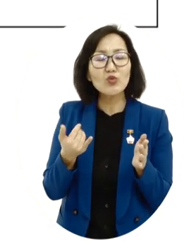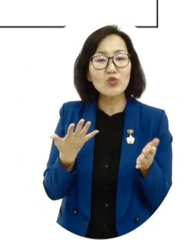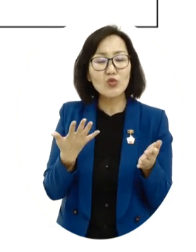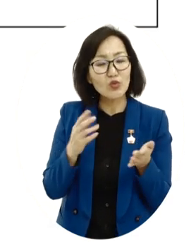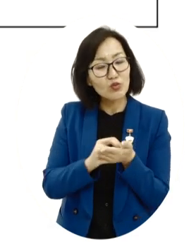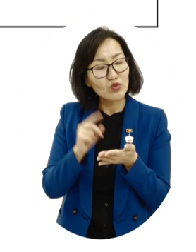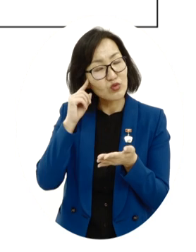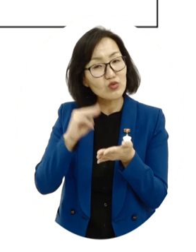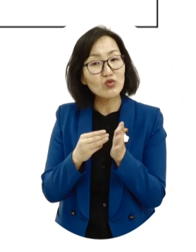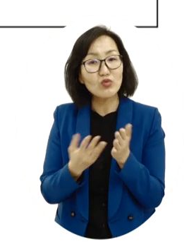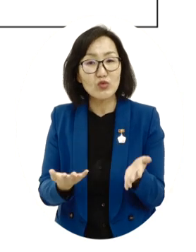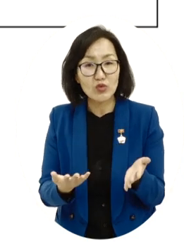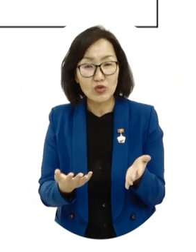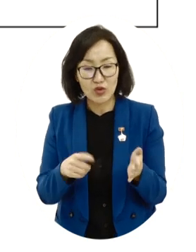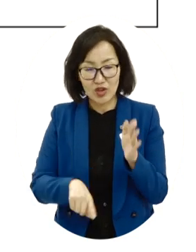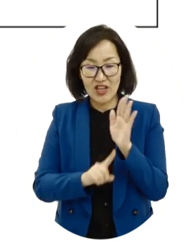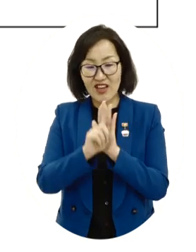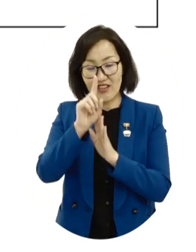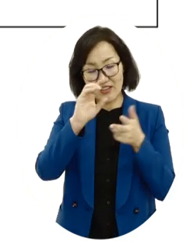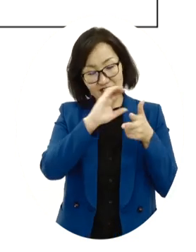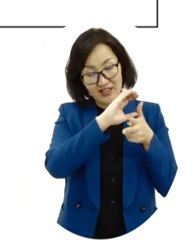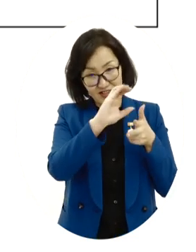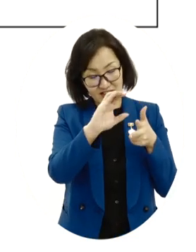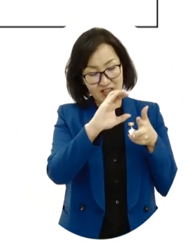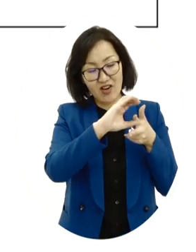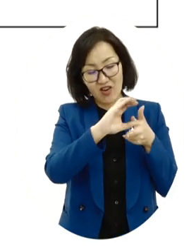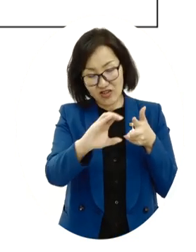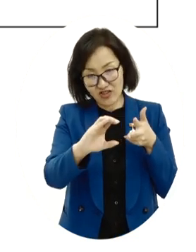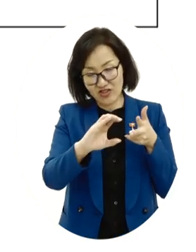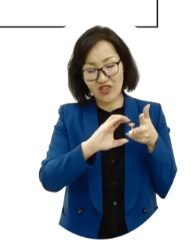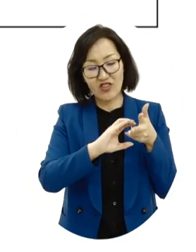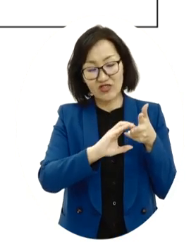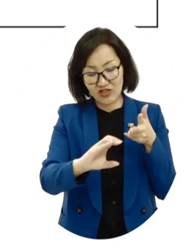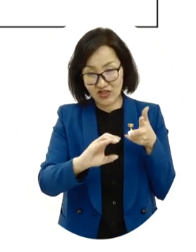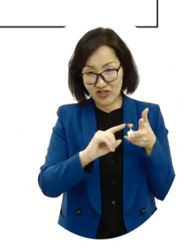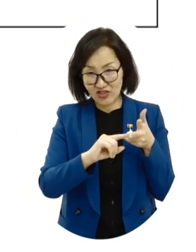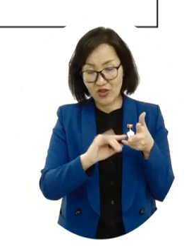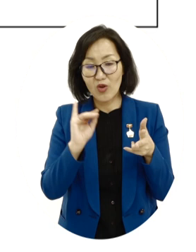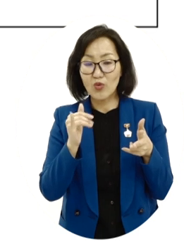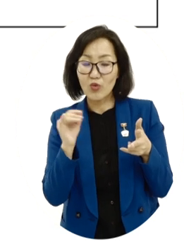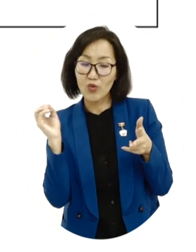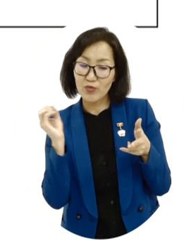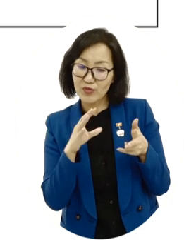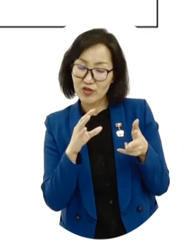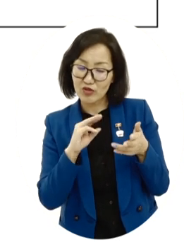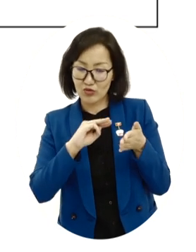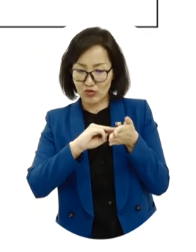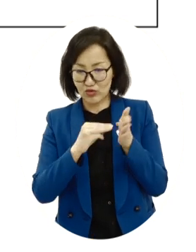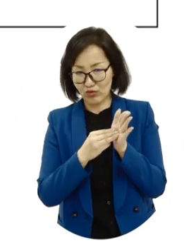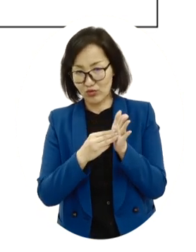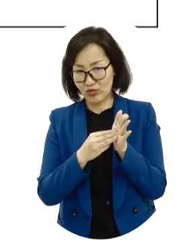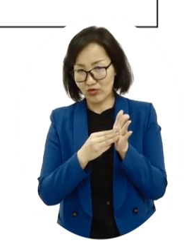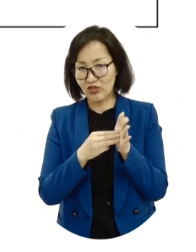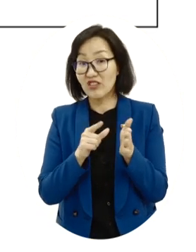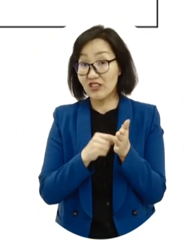төлөвлөн, өөрөөр хэлбэл тухайн илтгэлийн эхлэл хэсэг, гол хэсэг, төгсгөл хэсэгт юу бичгээ